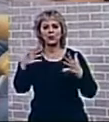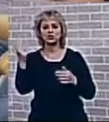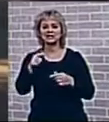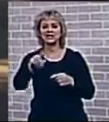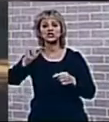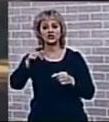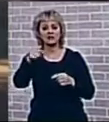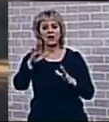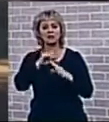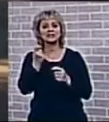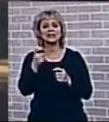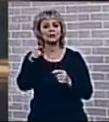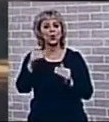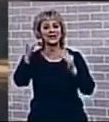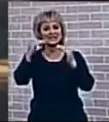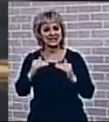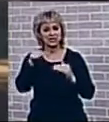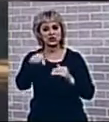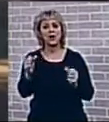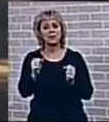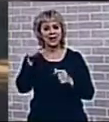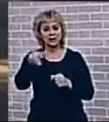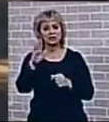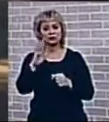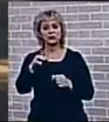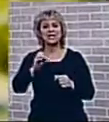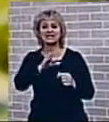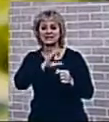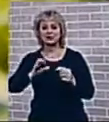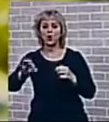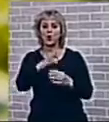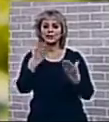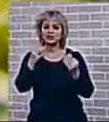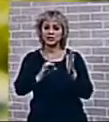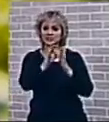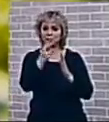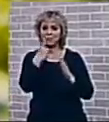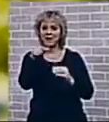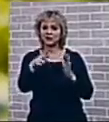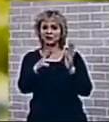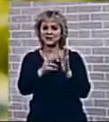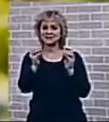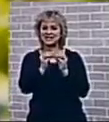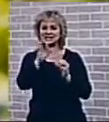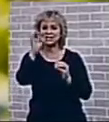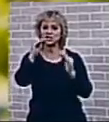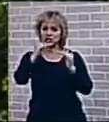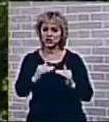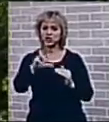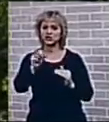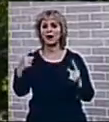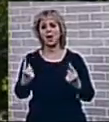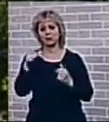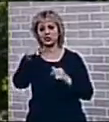уже с четверга воздух, хоть и не намного, станет прохладней. По северу области днем термометры покажут на 8-10 градусов ниже, чем